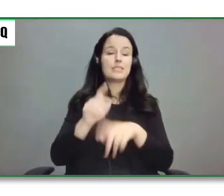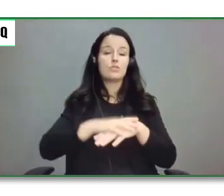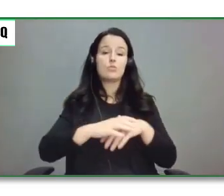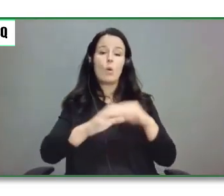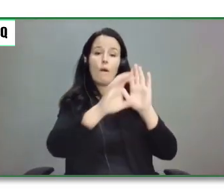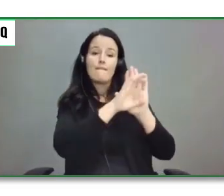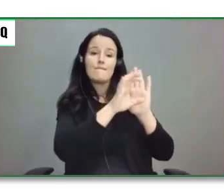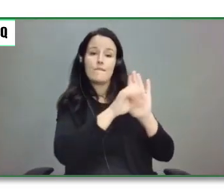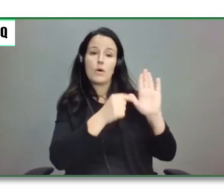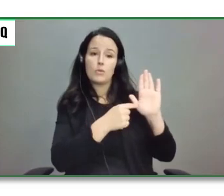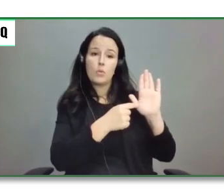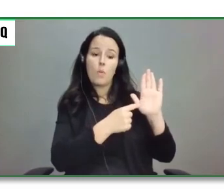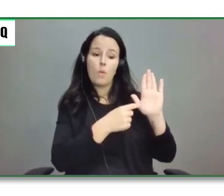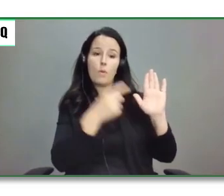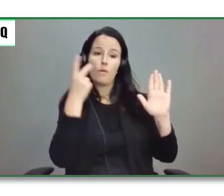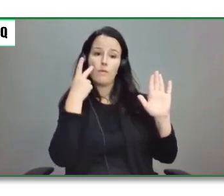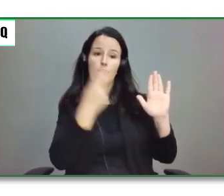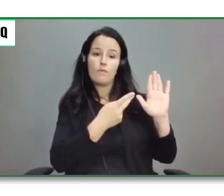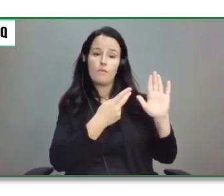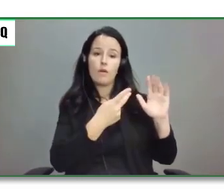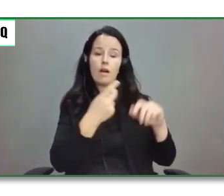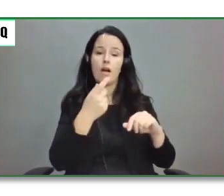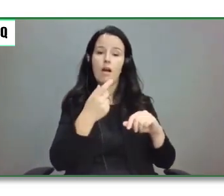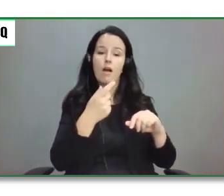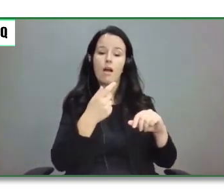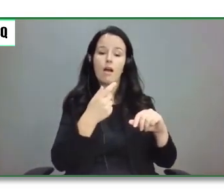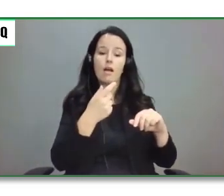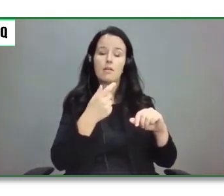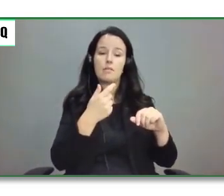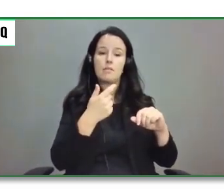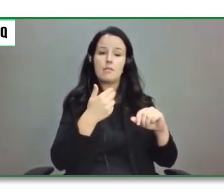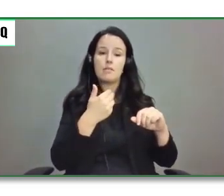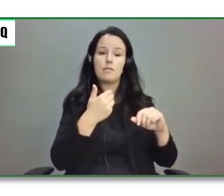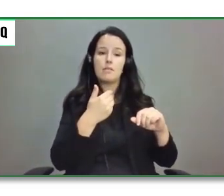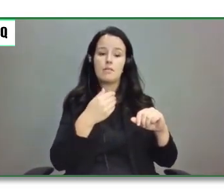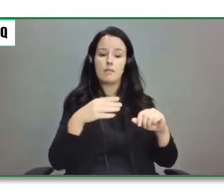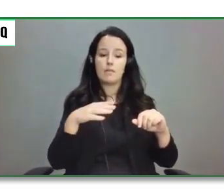ci-dessus, à côté plutôt, de Banff.